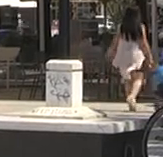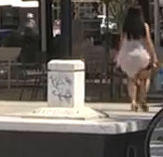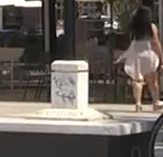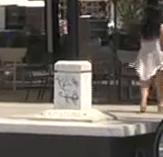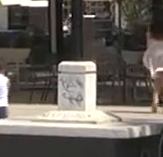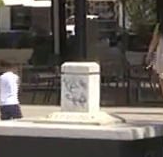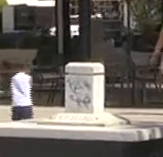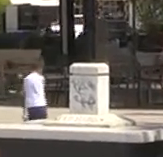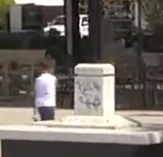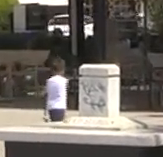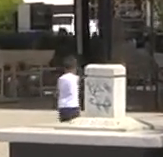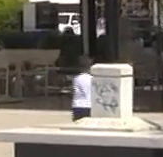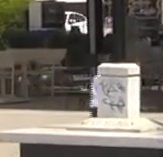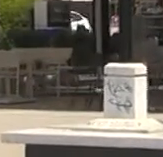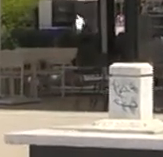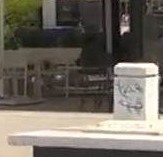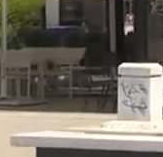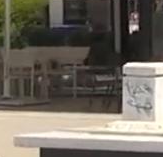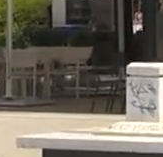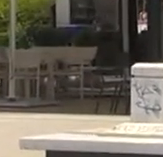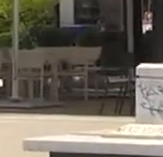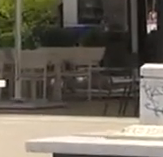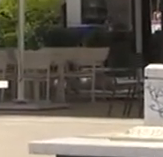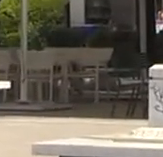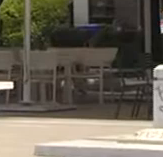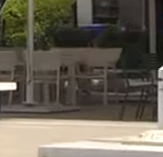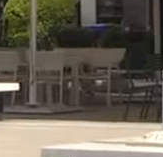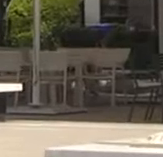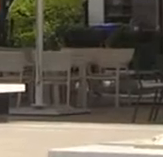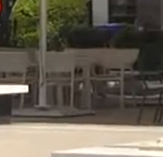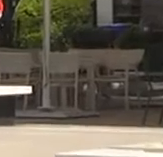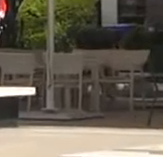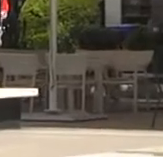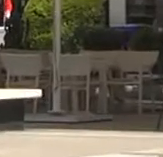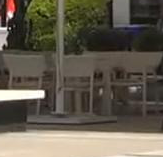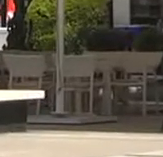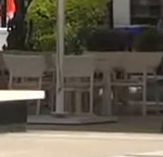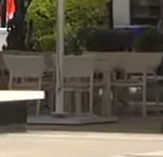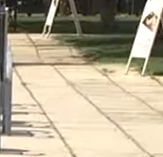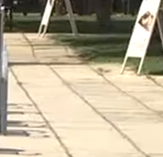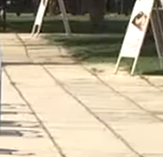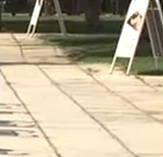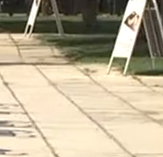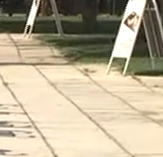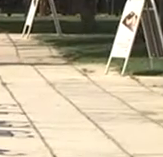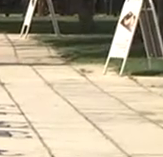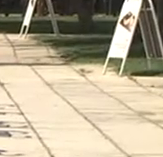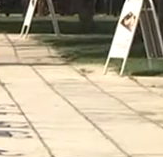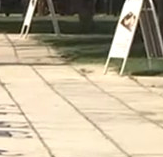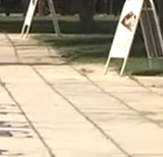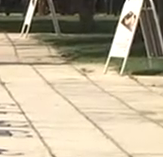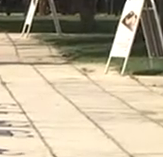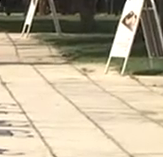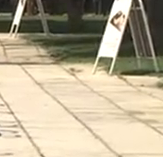Το κλείσιμο των χώρων εστίασης και των κέντρων διασκέδασης από τα μεσάνυχτα έως 7 το πρωί και στην περιφέρεια Αττικής ανακοίνωσε μεταξύ άλλων ο Υφυπουργός Πολιτικής Προστασίας